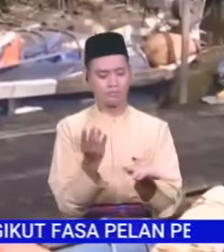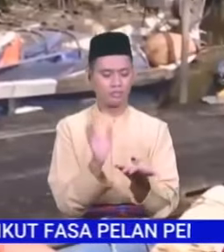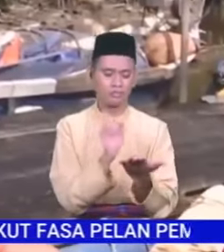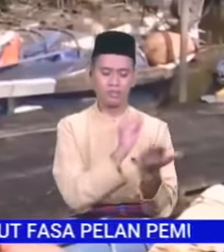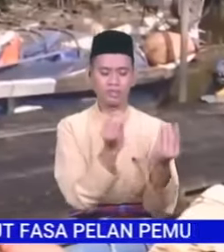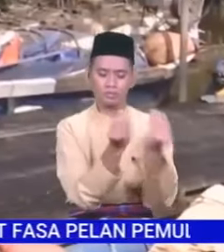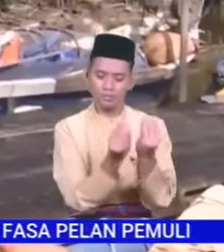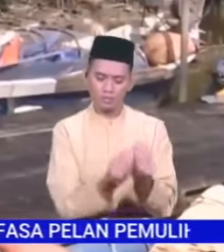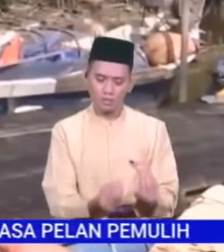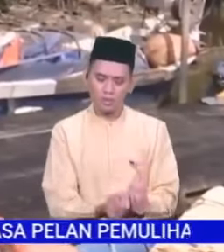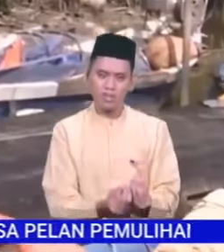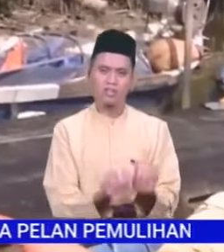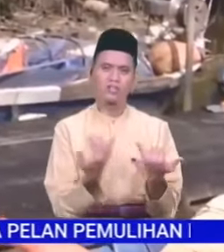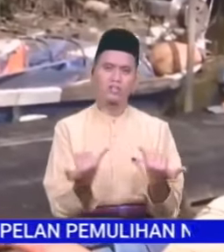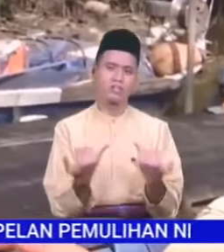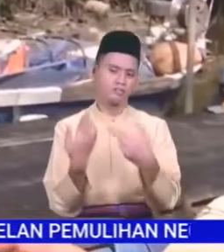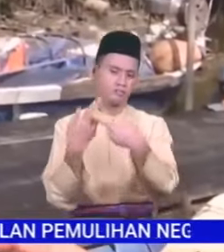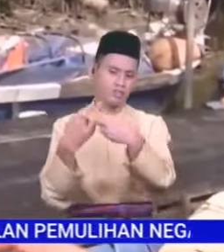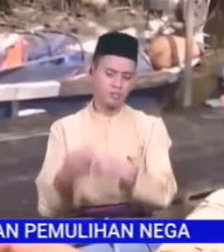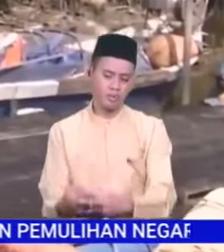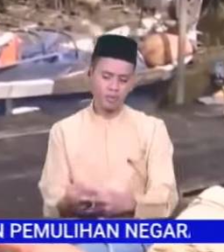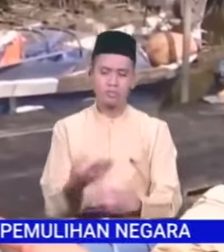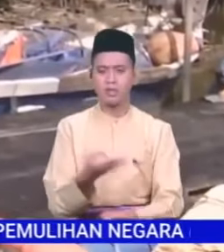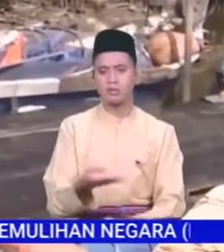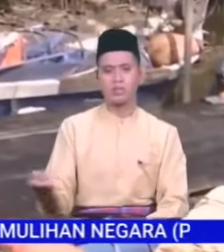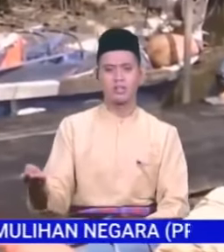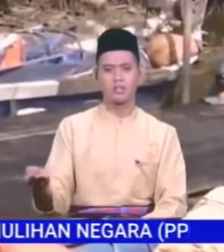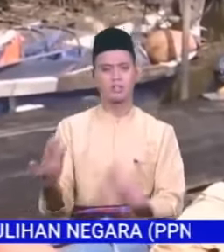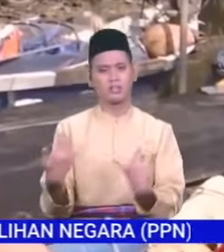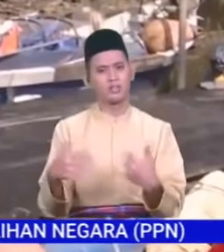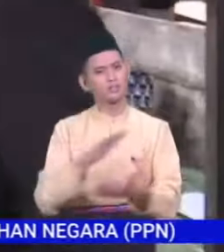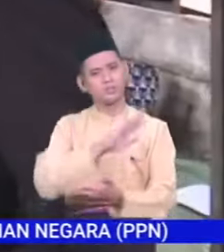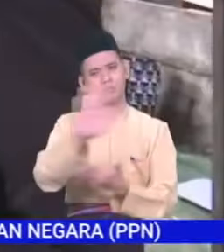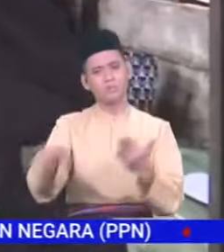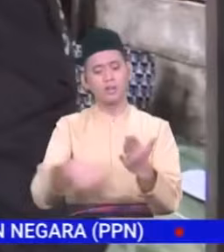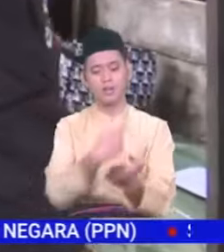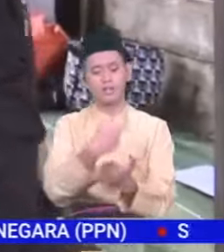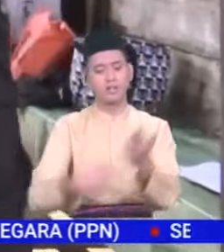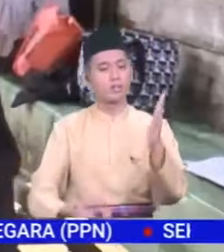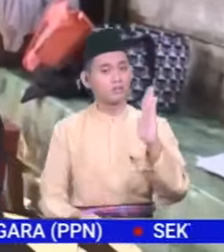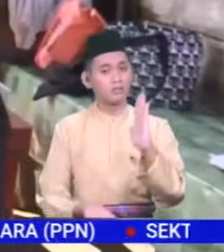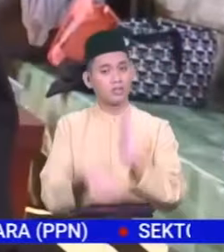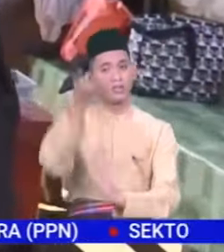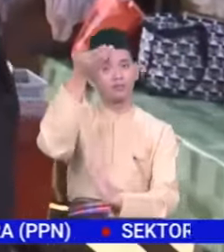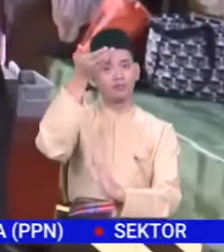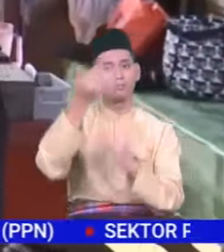volume sekarang barang pun takde yang murah-murah lagi selebihnya sudah Nayla ini